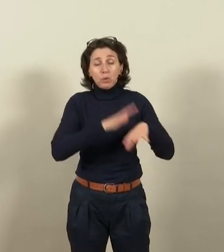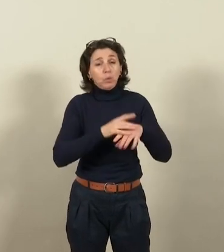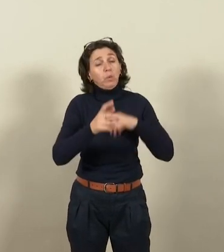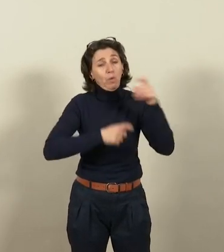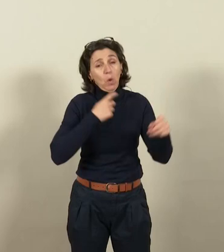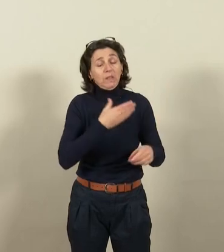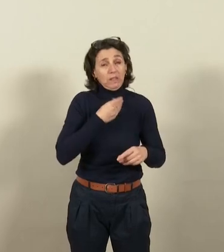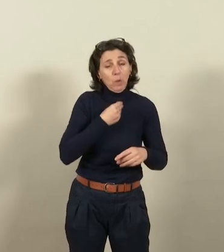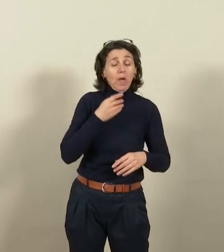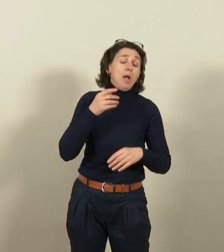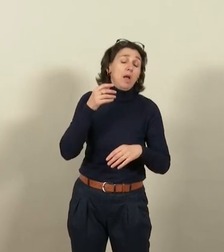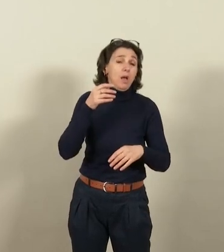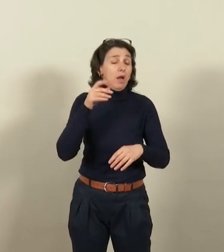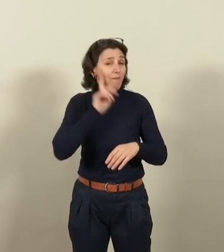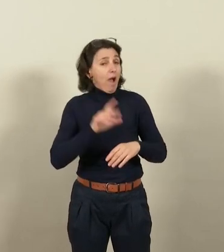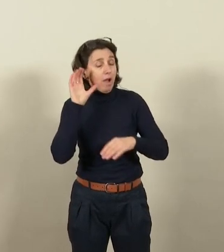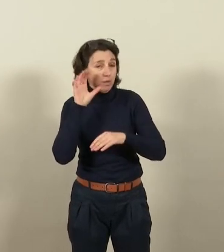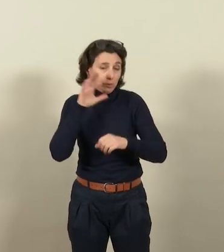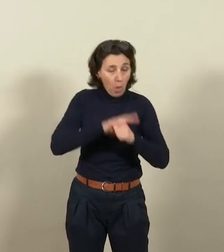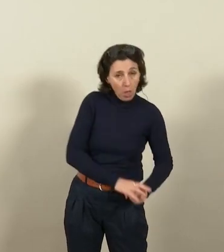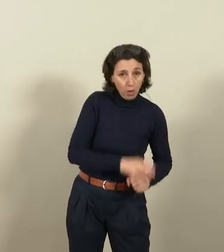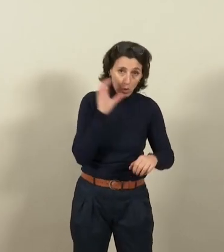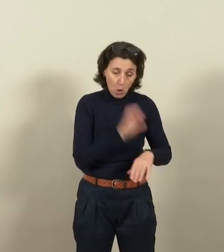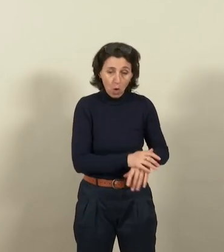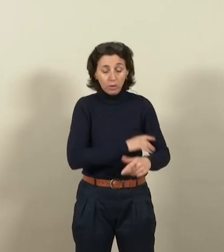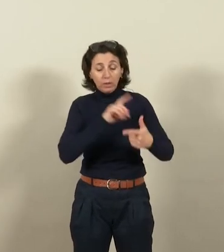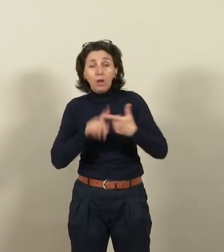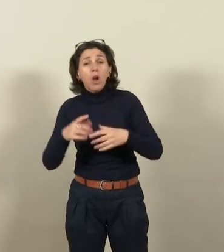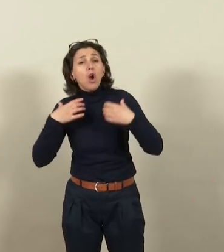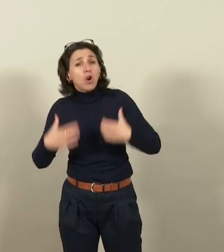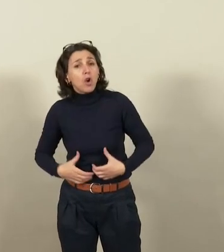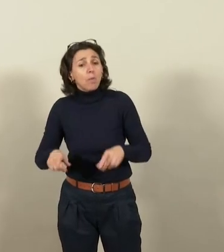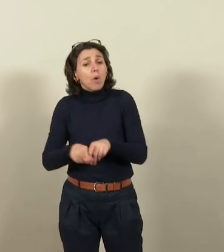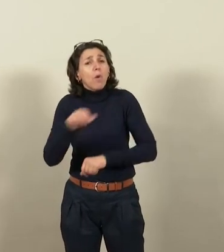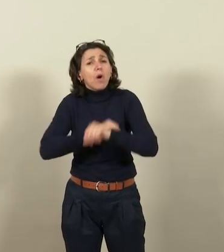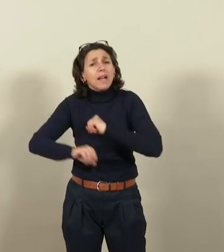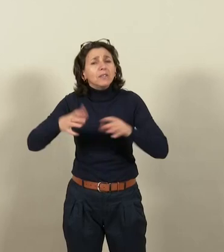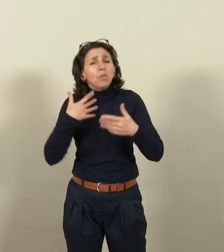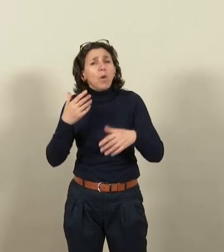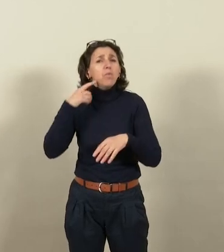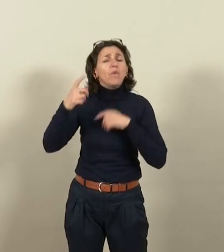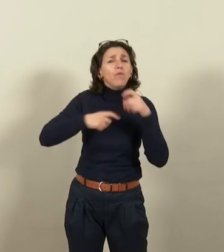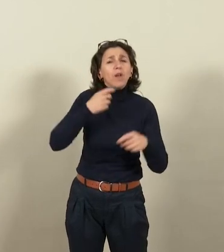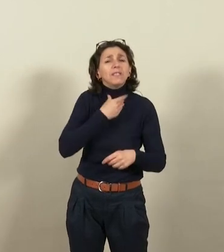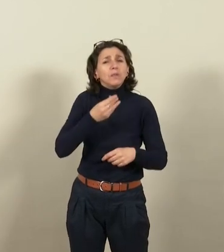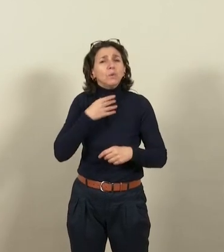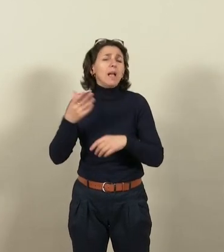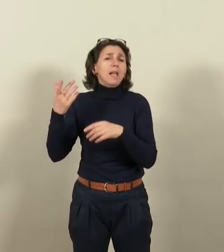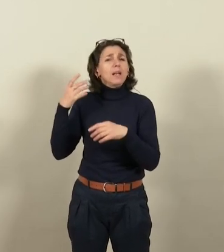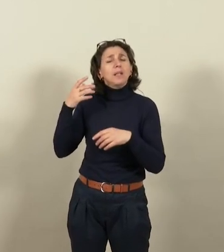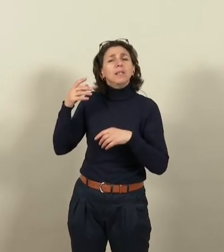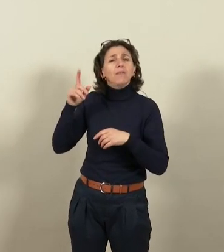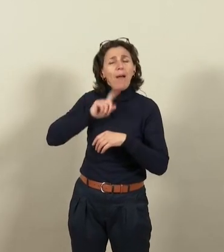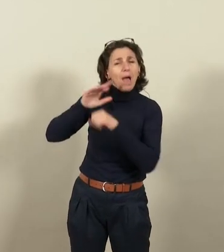un second sur l'accompagnement des clubs à lutter contre les violences sexistes et sexuelles et un troisème sur l'évaluation des actions